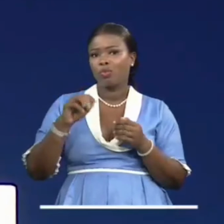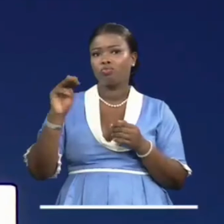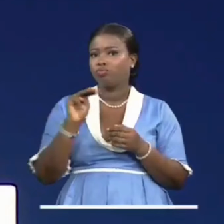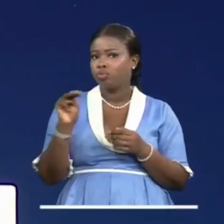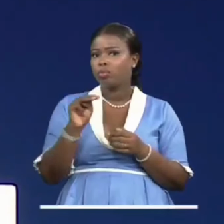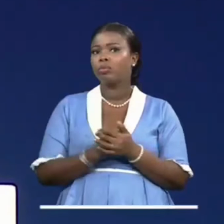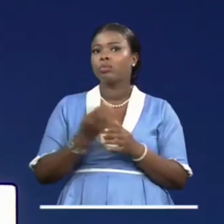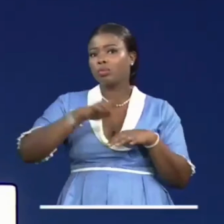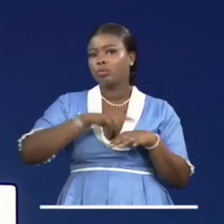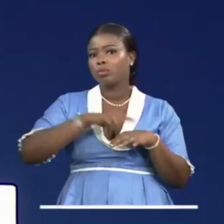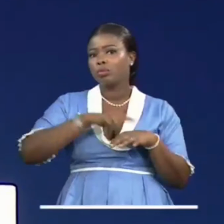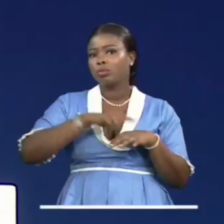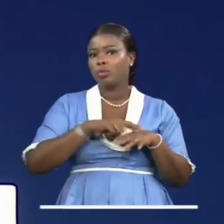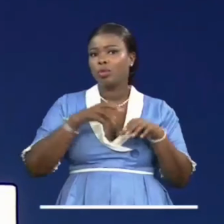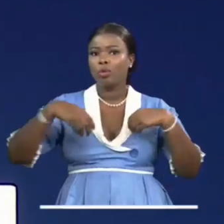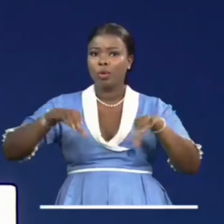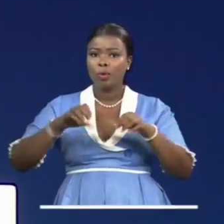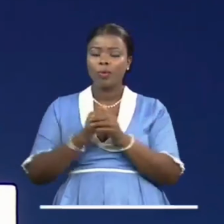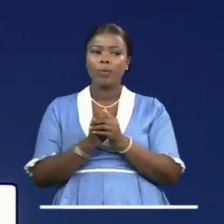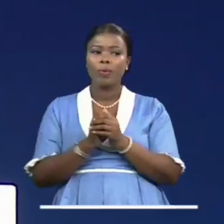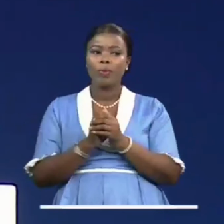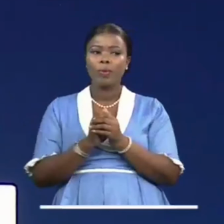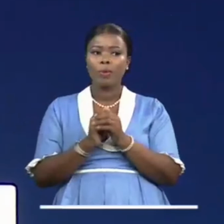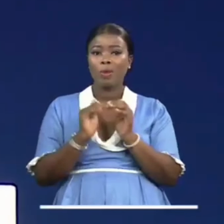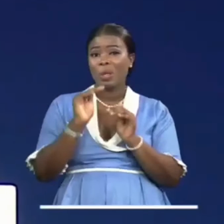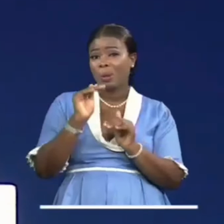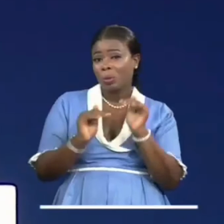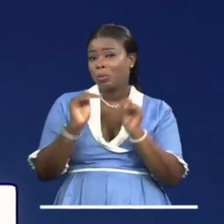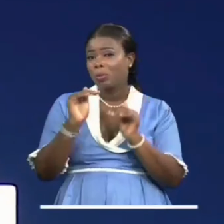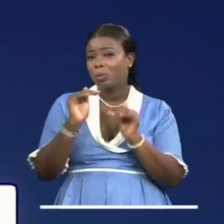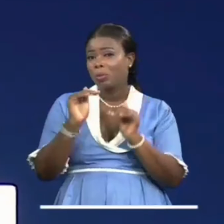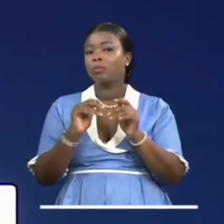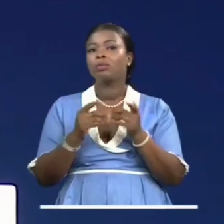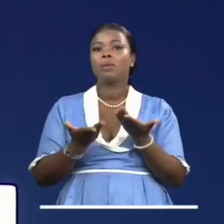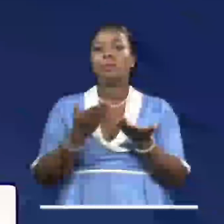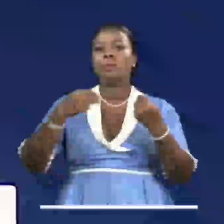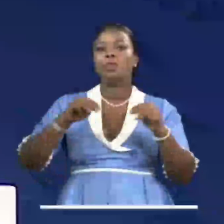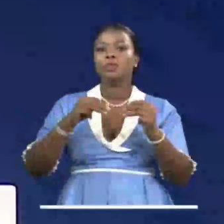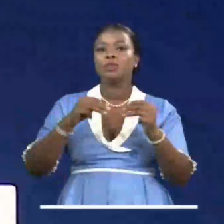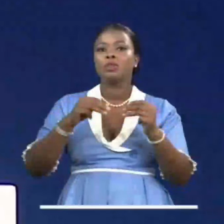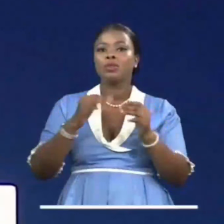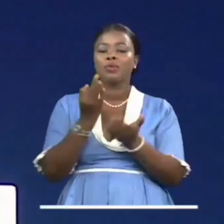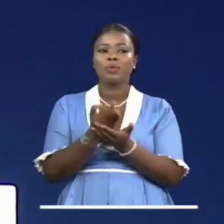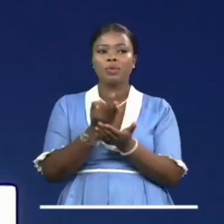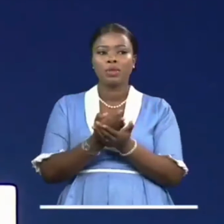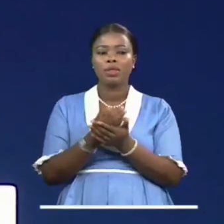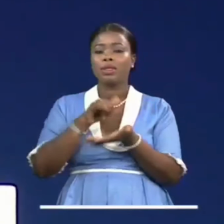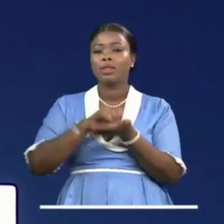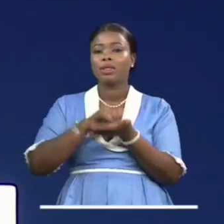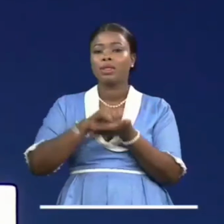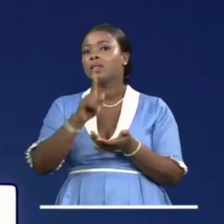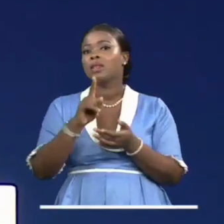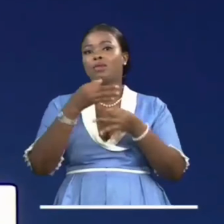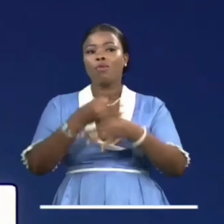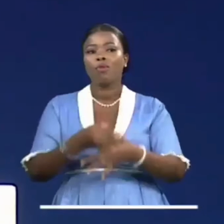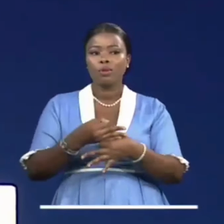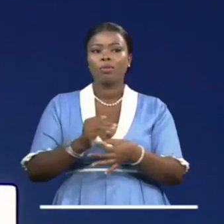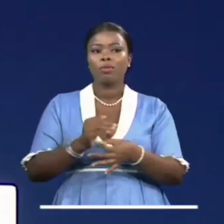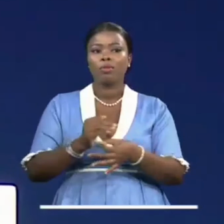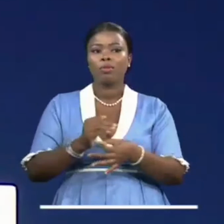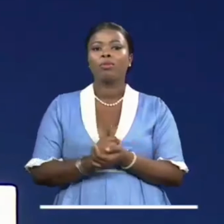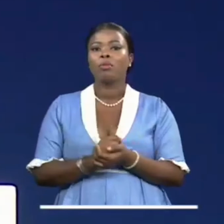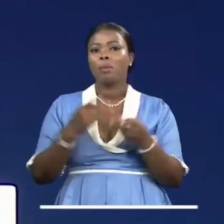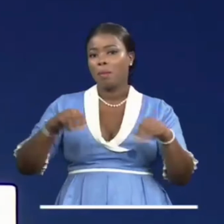commerciaux en réajustant notamment vers les le marché financiers régional donc c'est fondamental de trouver une stratégie d'intervention dans le marché